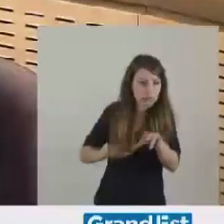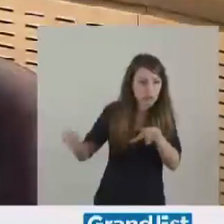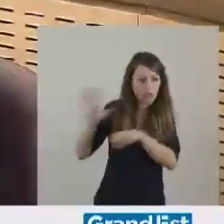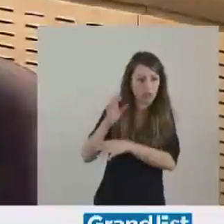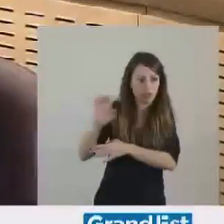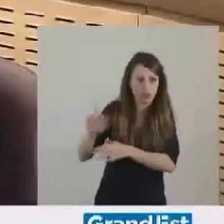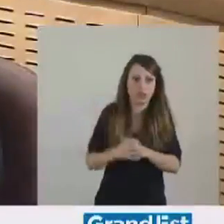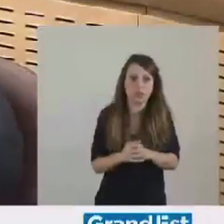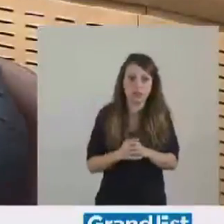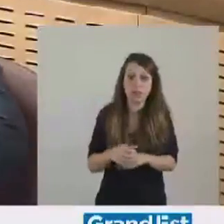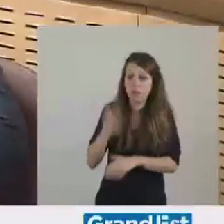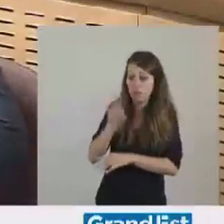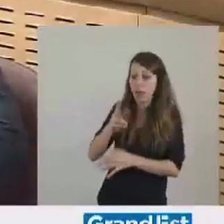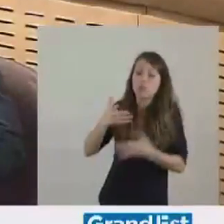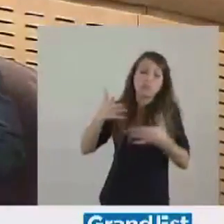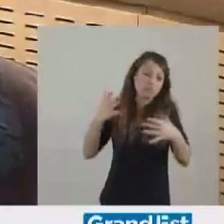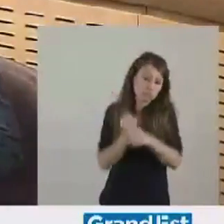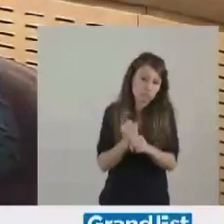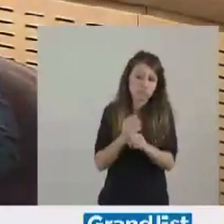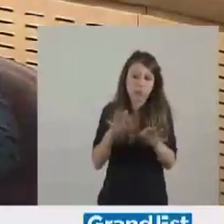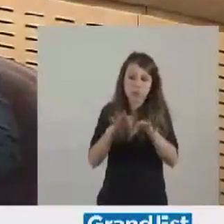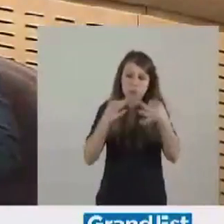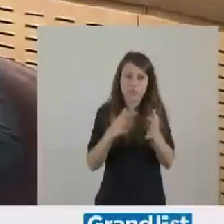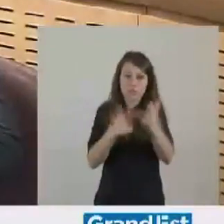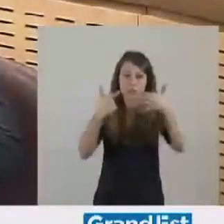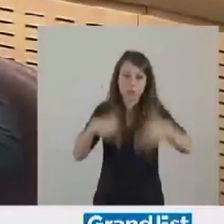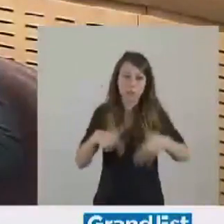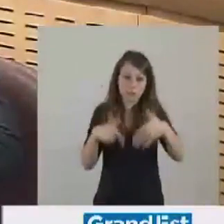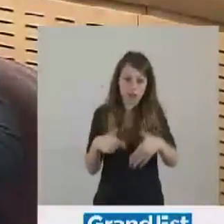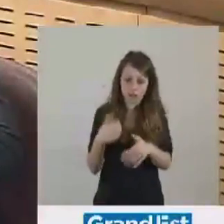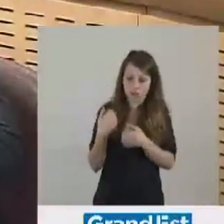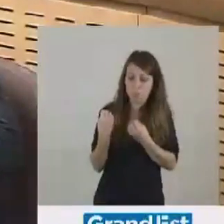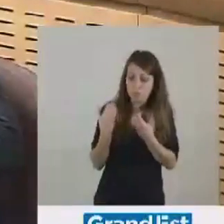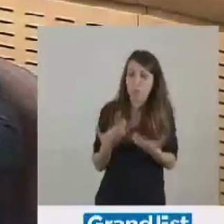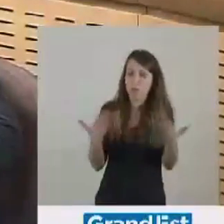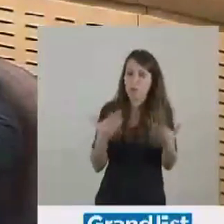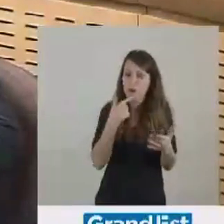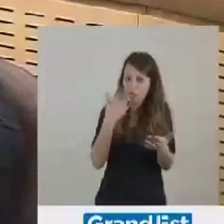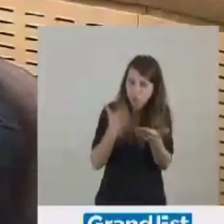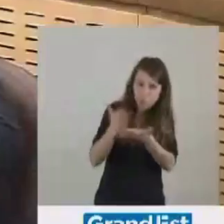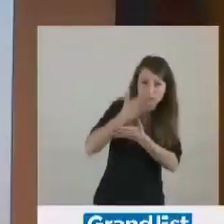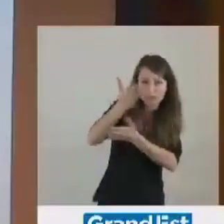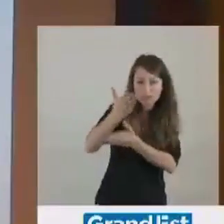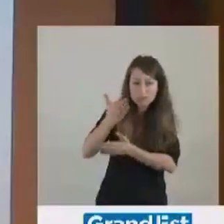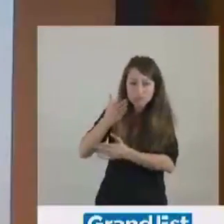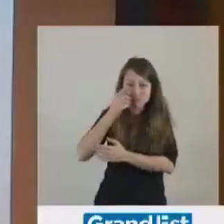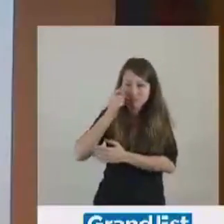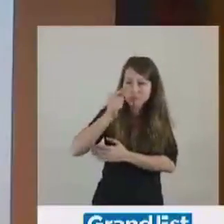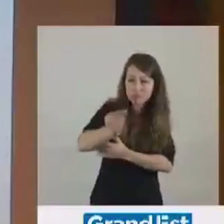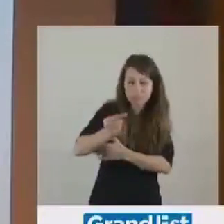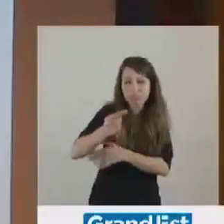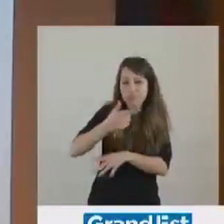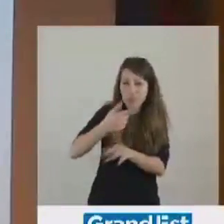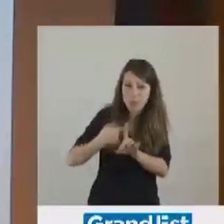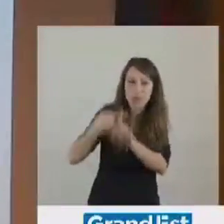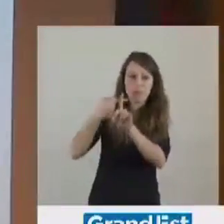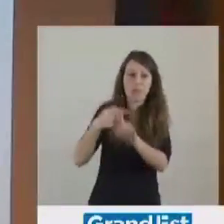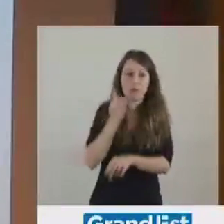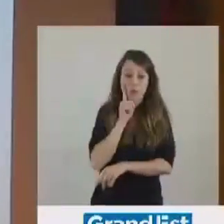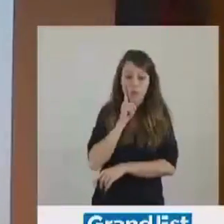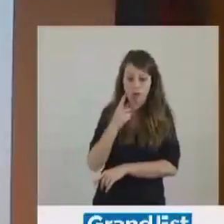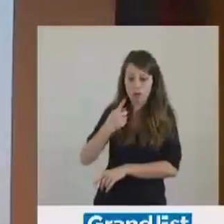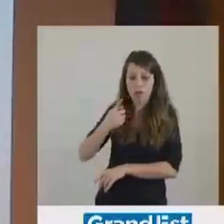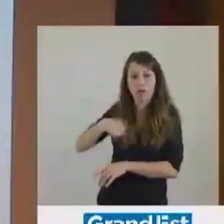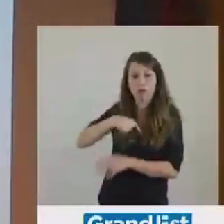la conclusion, le budget 2017 propose une voie ambitieuse grâce à une synergie renforcée avec les 3 agences de l'eau,